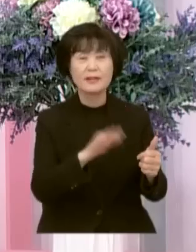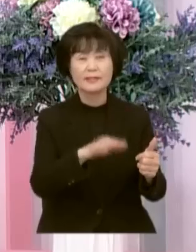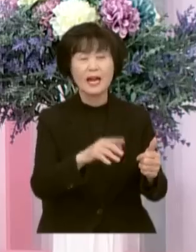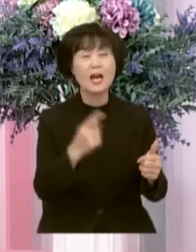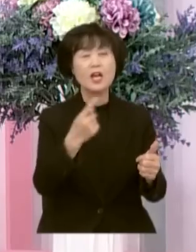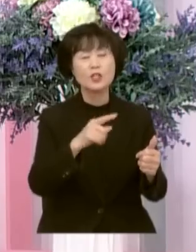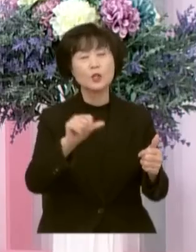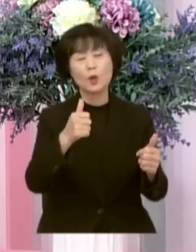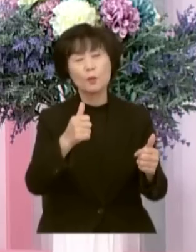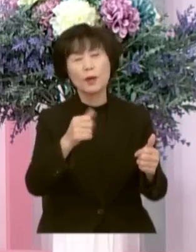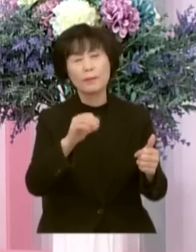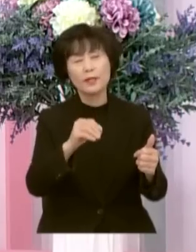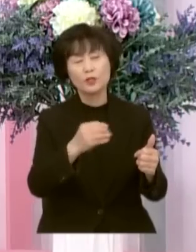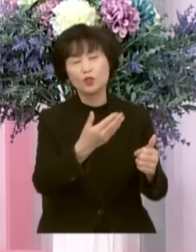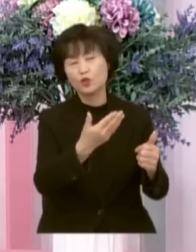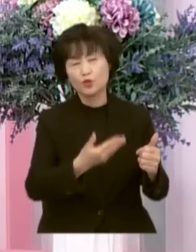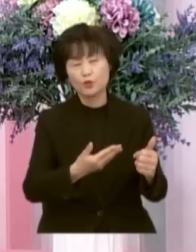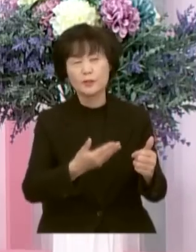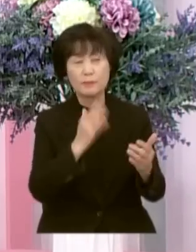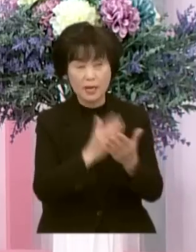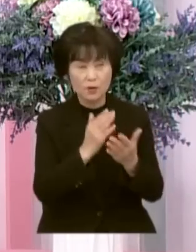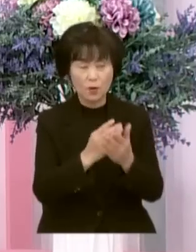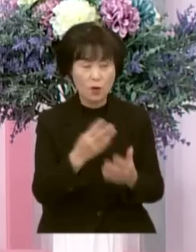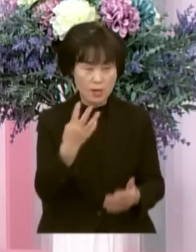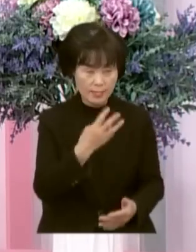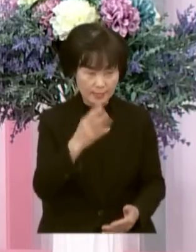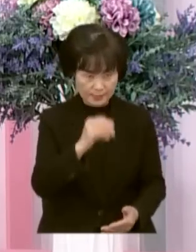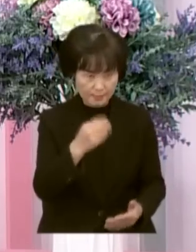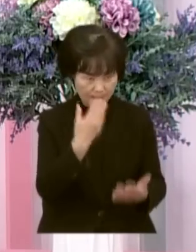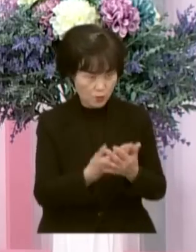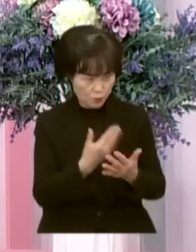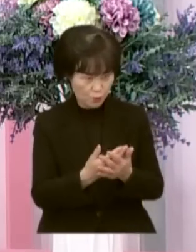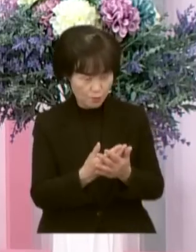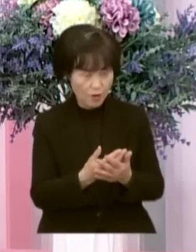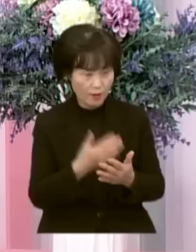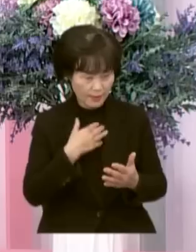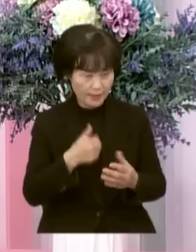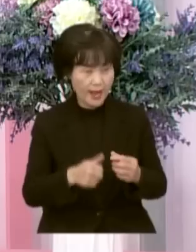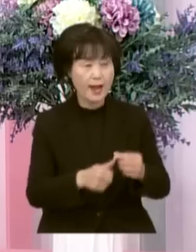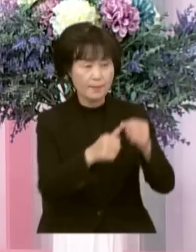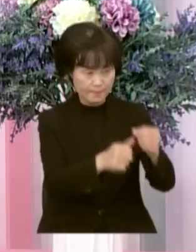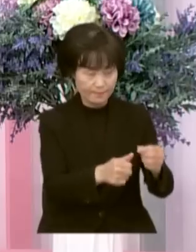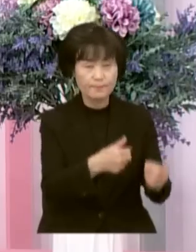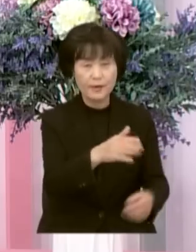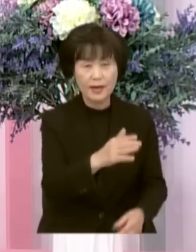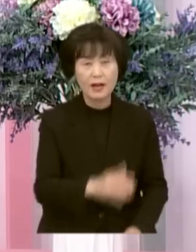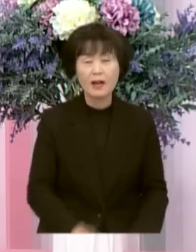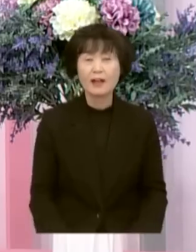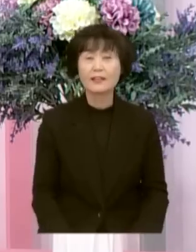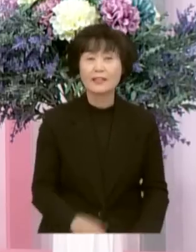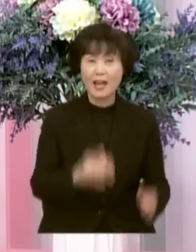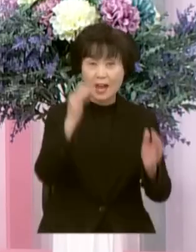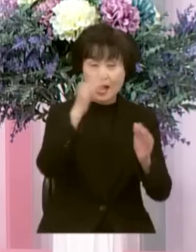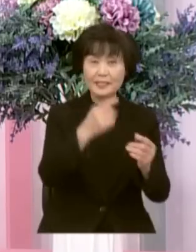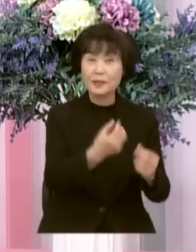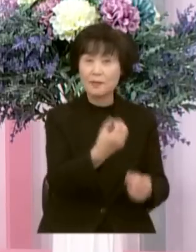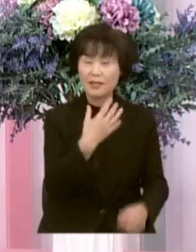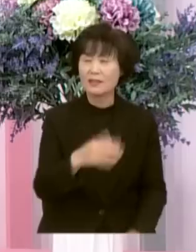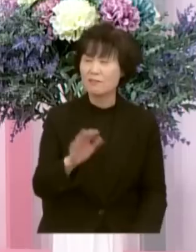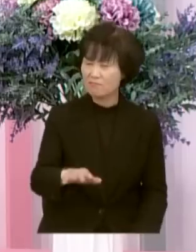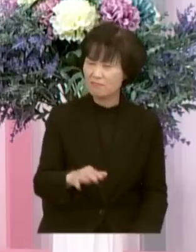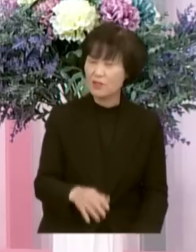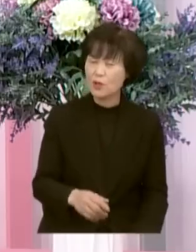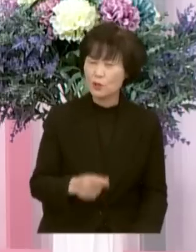주세요. 막 이렇게 얘기했어요. 이제 자존심을 이제 내세우면서 이제 그랬던 거죠. 그랬더니 선생님 요즘에 중국어 시장이 엄청 안 좋거든요.